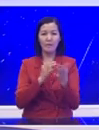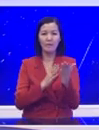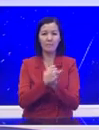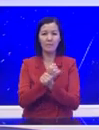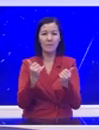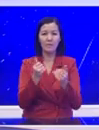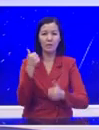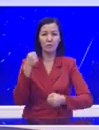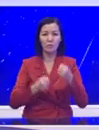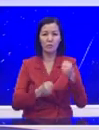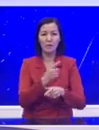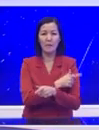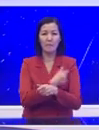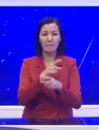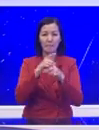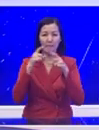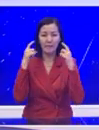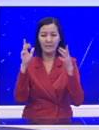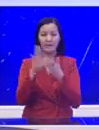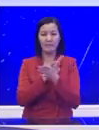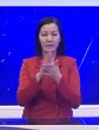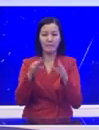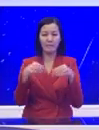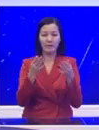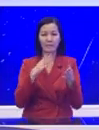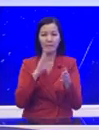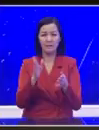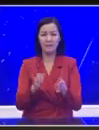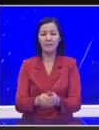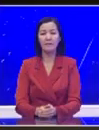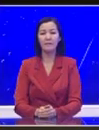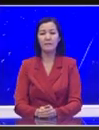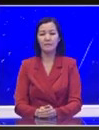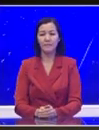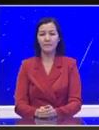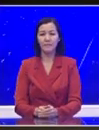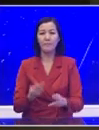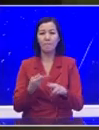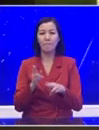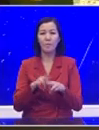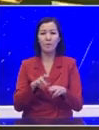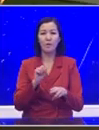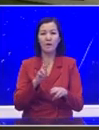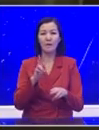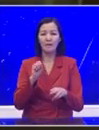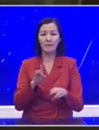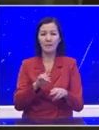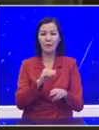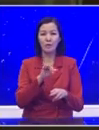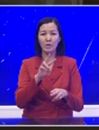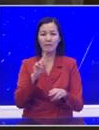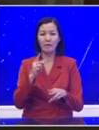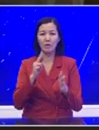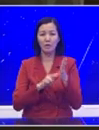ететін жүргізушілерге медициналық маска тегін таратылады. Бұл Ақнар мен Жанель автобус парктері